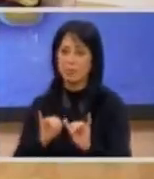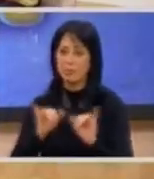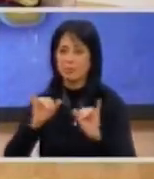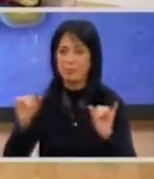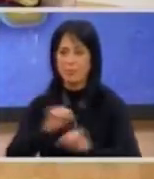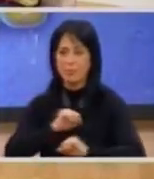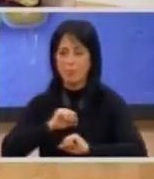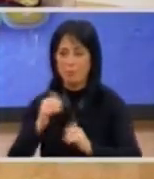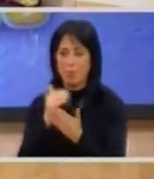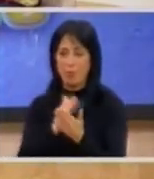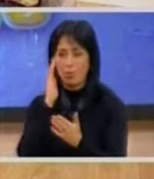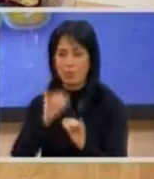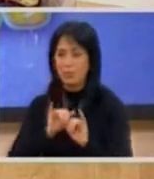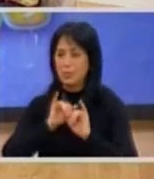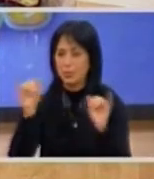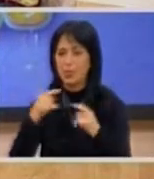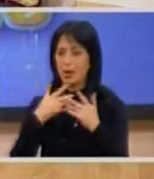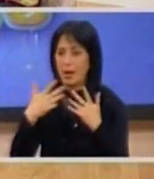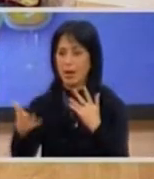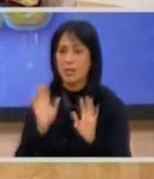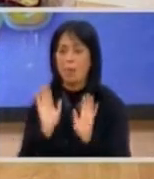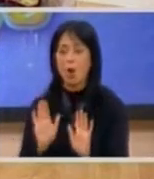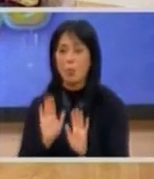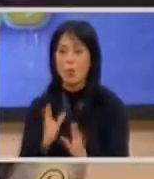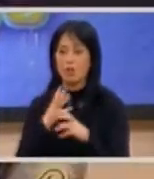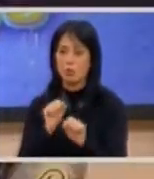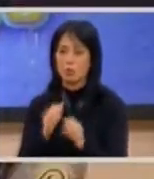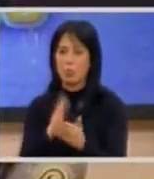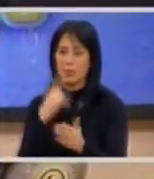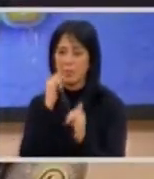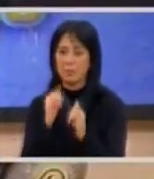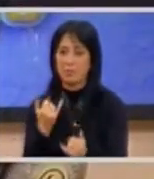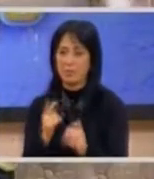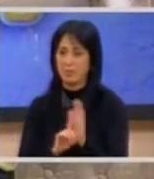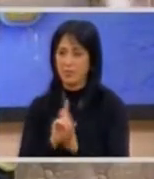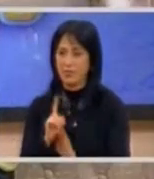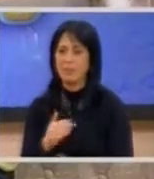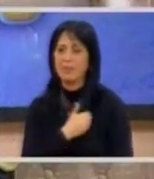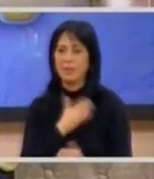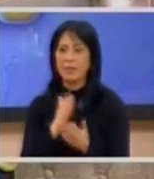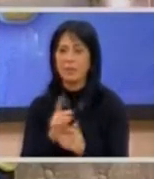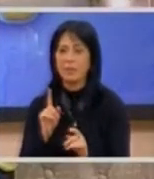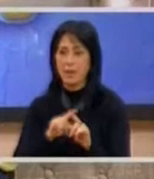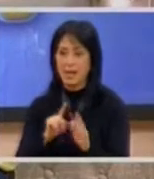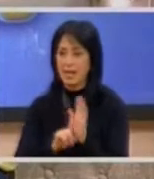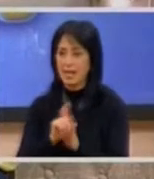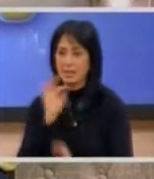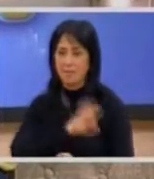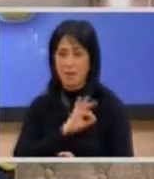რა თქმა უნდა, გახდება, მაგრამ ჯერჯერობით არის მხოლოდ შეზღუდულ შესაძლო მქონდა პირებისათვის. ძალიან კარგი, მე იმედი მაქვს, რომ მართლა დაიწყებენ ამ ცარგებლობას